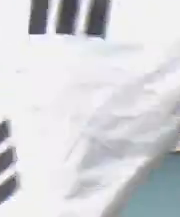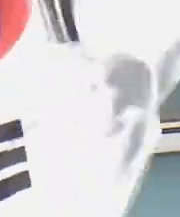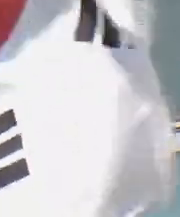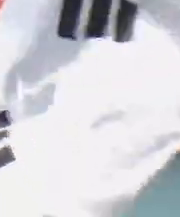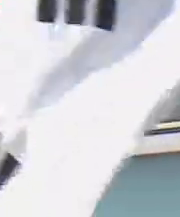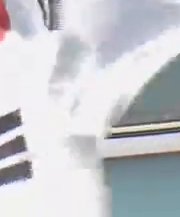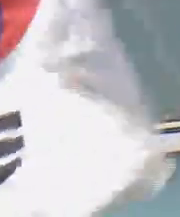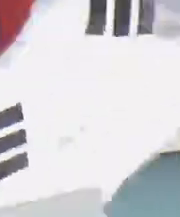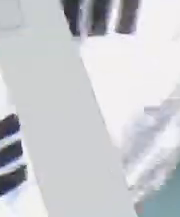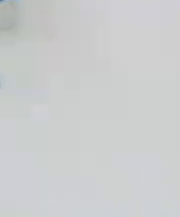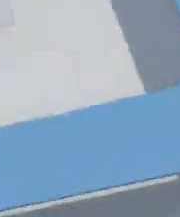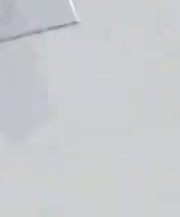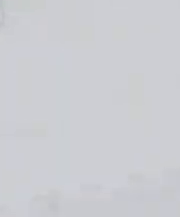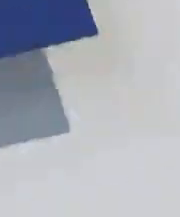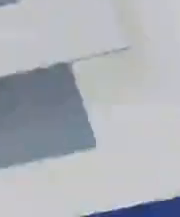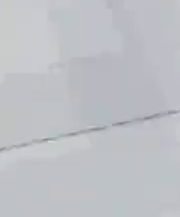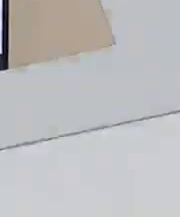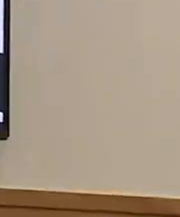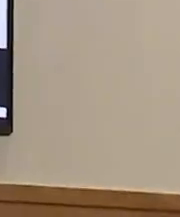내렸습니다.